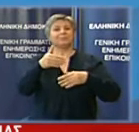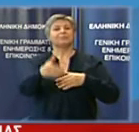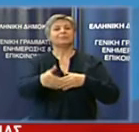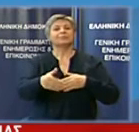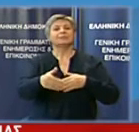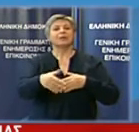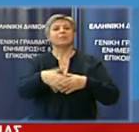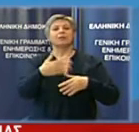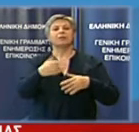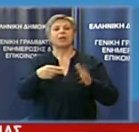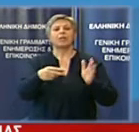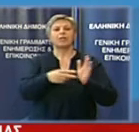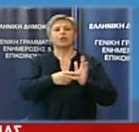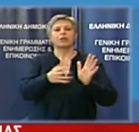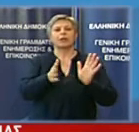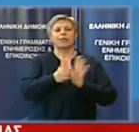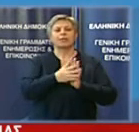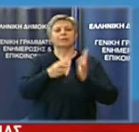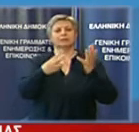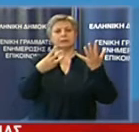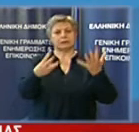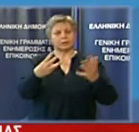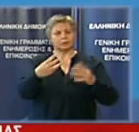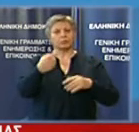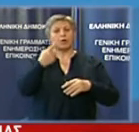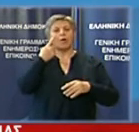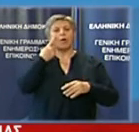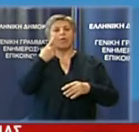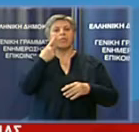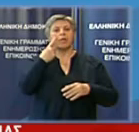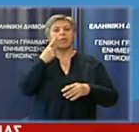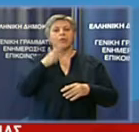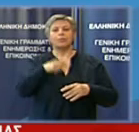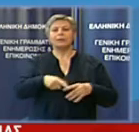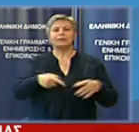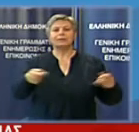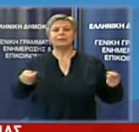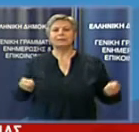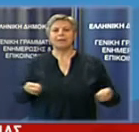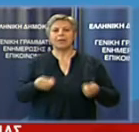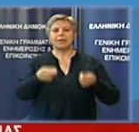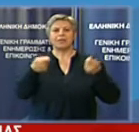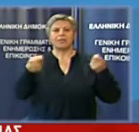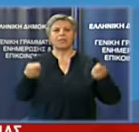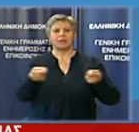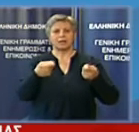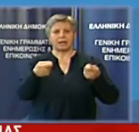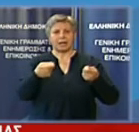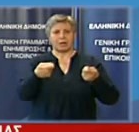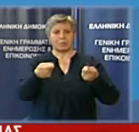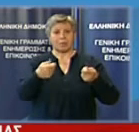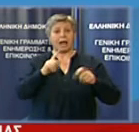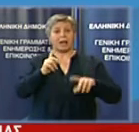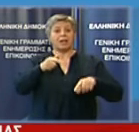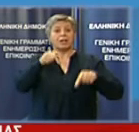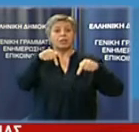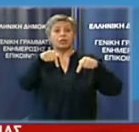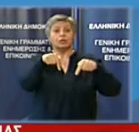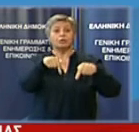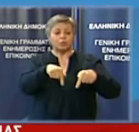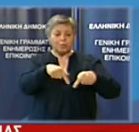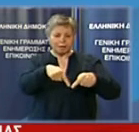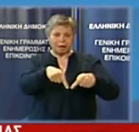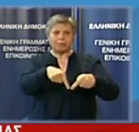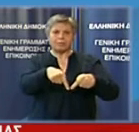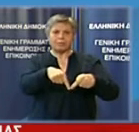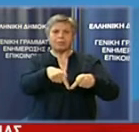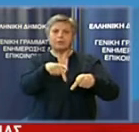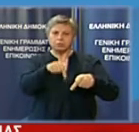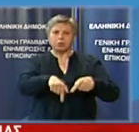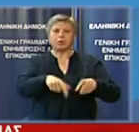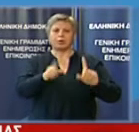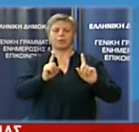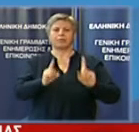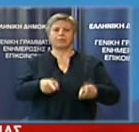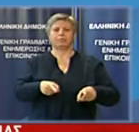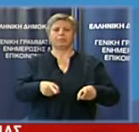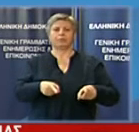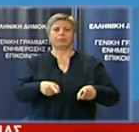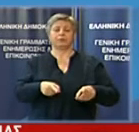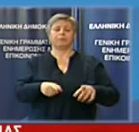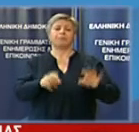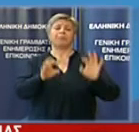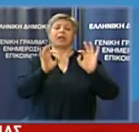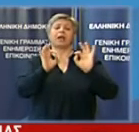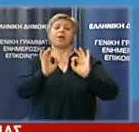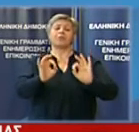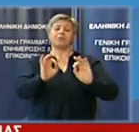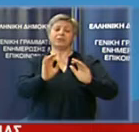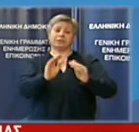το 2018, αναμένεται να αποτυπωθεί ο δικός χάρτης από αυτό το Eurogroup. Βεβαίως, για το μάκρο